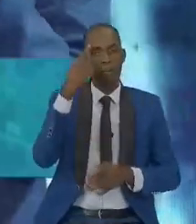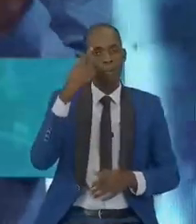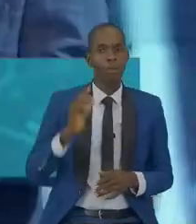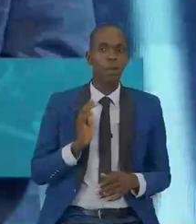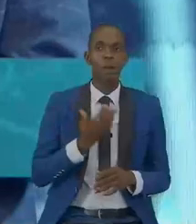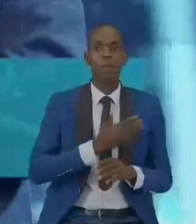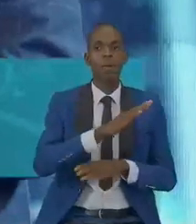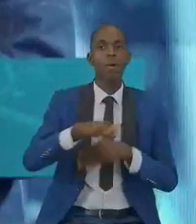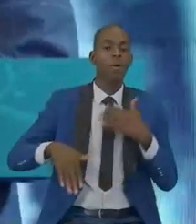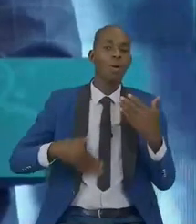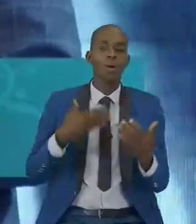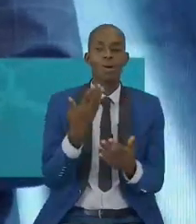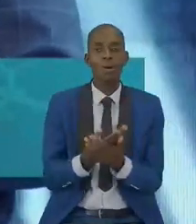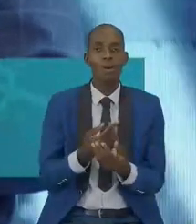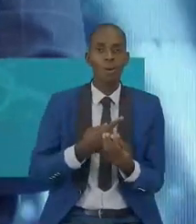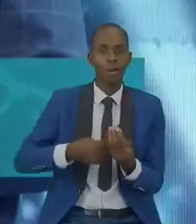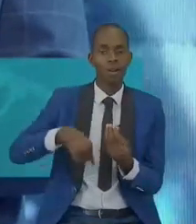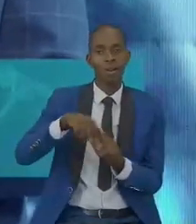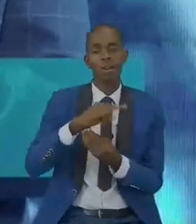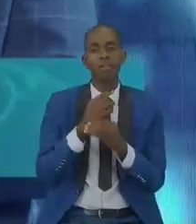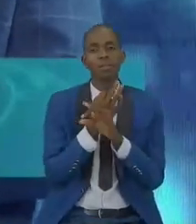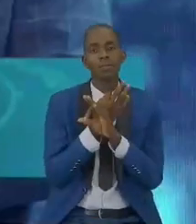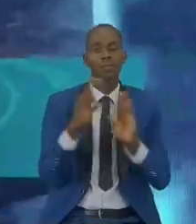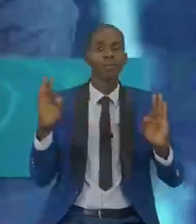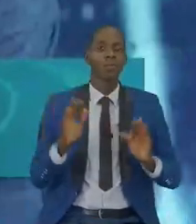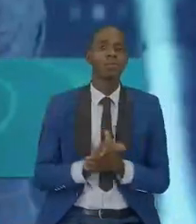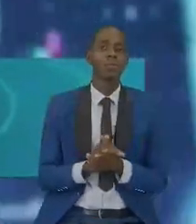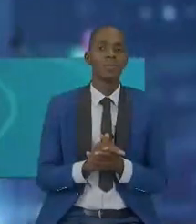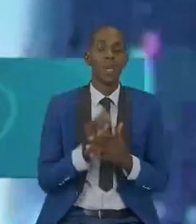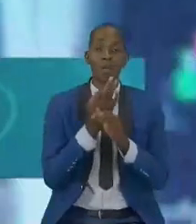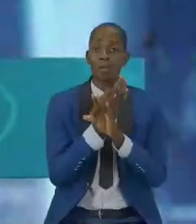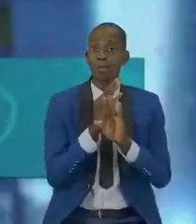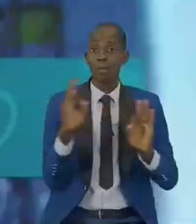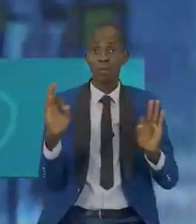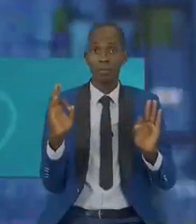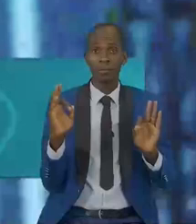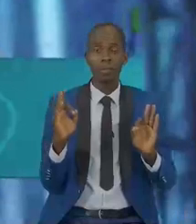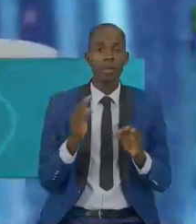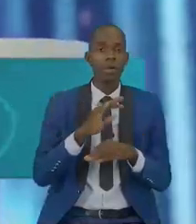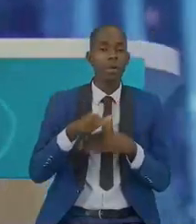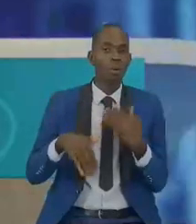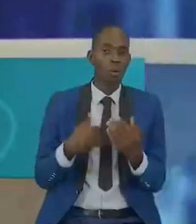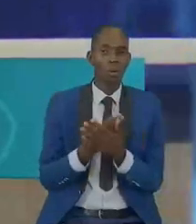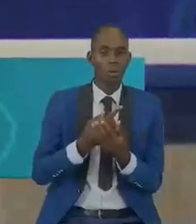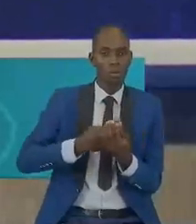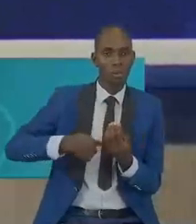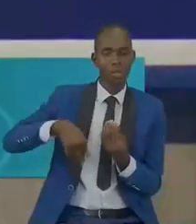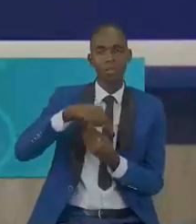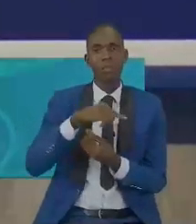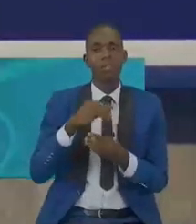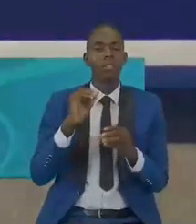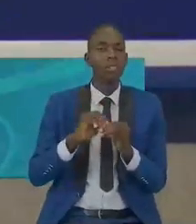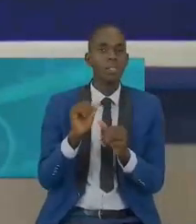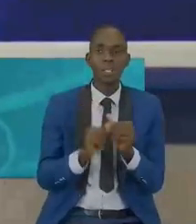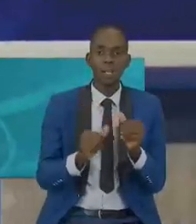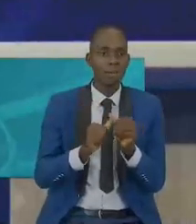du prix total payé pour notre libération complète.